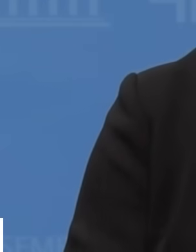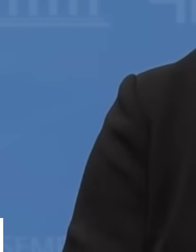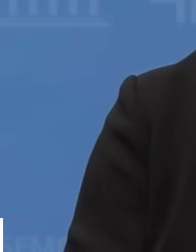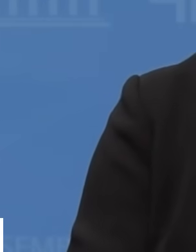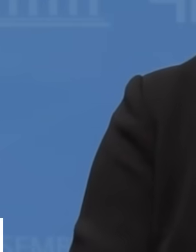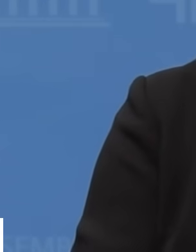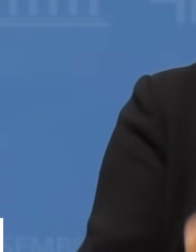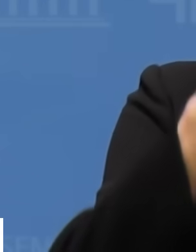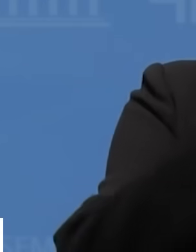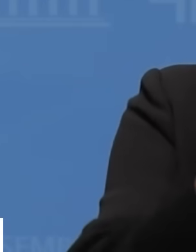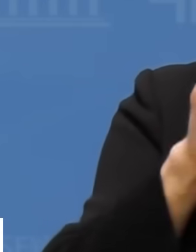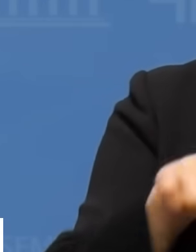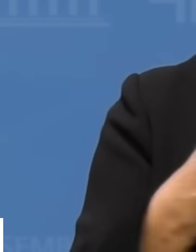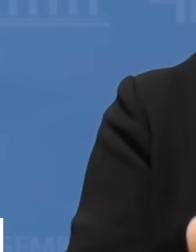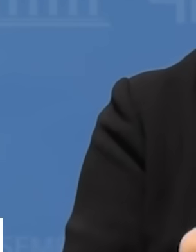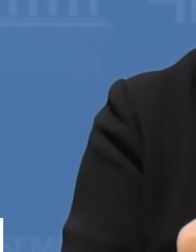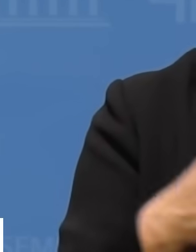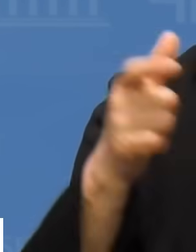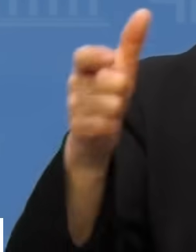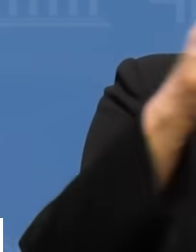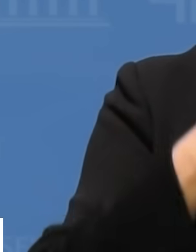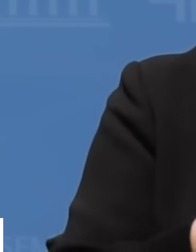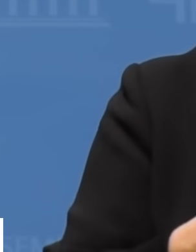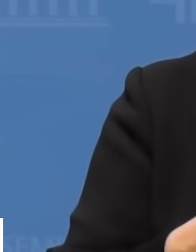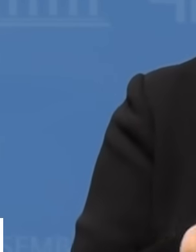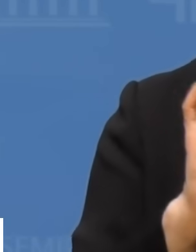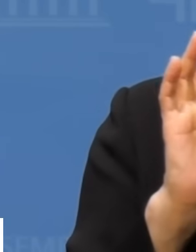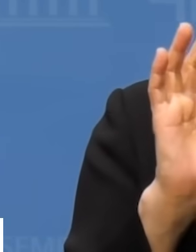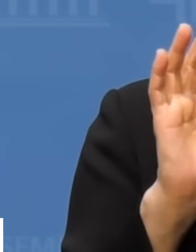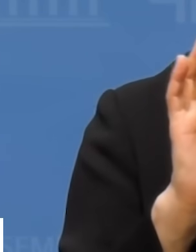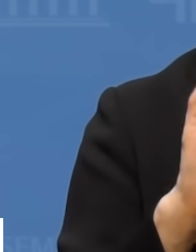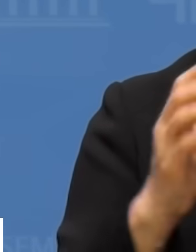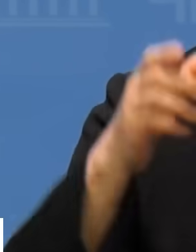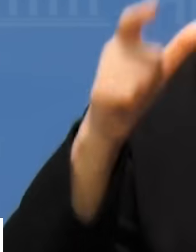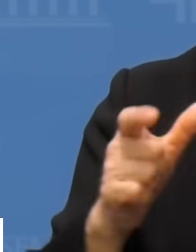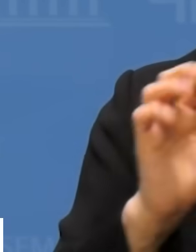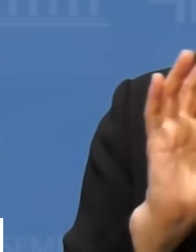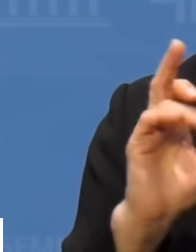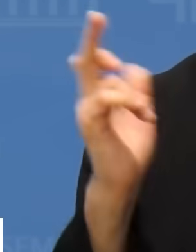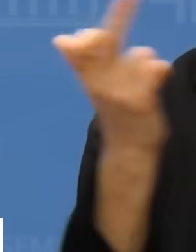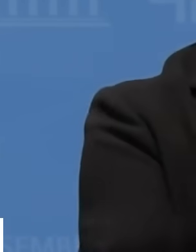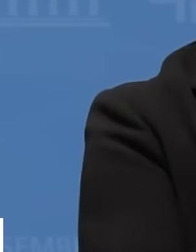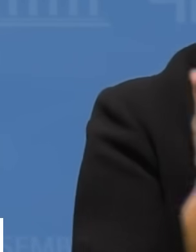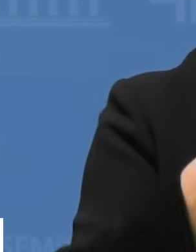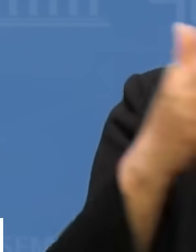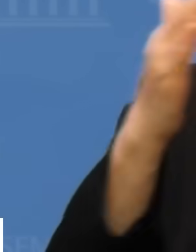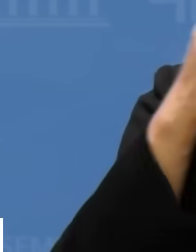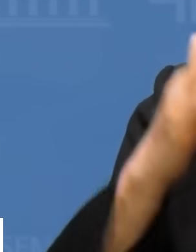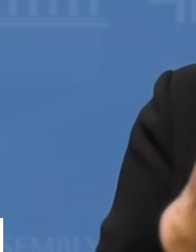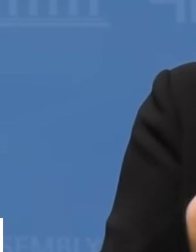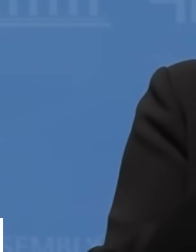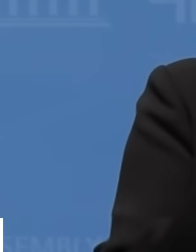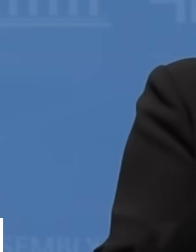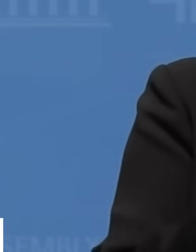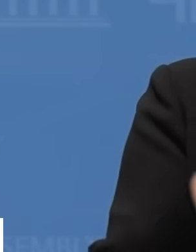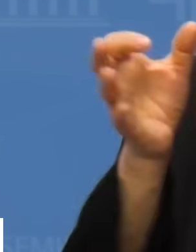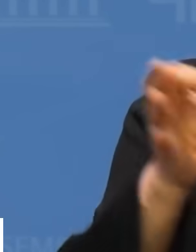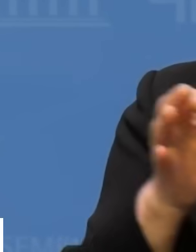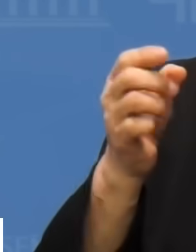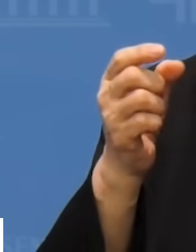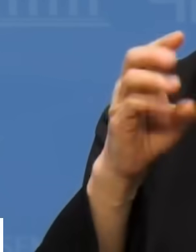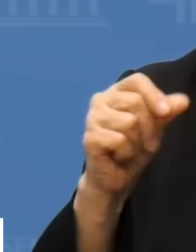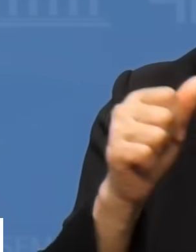특히 강북구의 면적 중 상당 부분은 산으로 둘러싸여 있습니다. 주거지는 좁고 상업용지는 매우